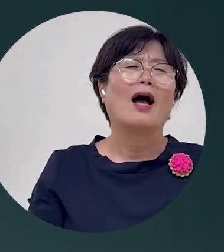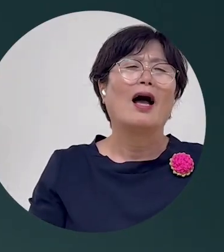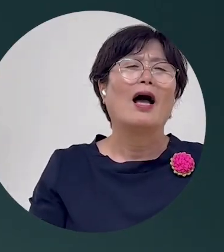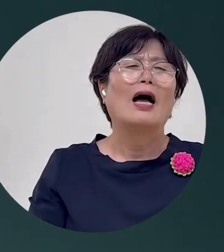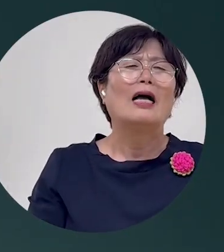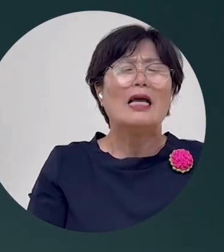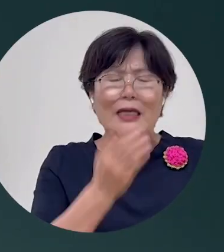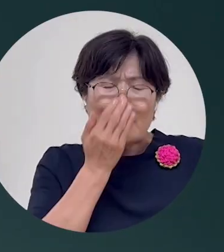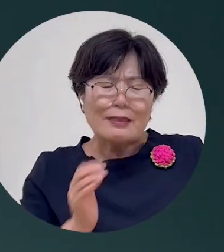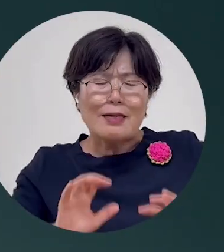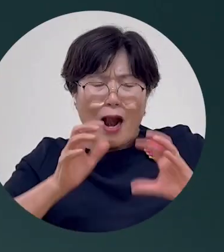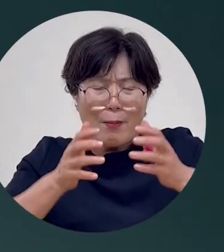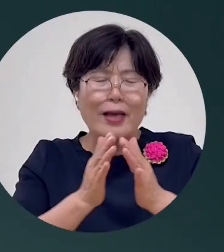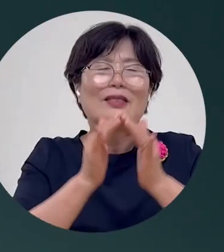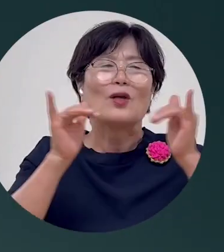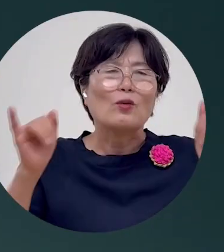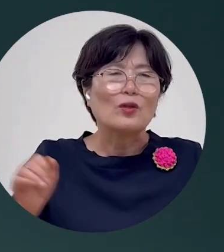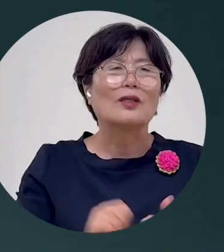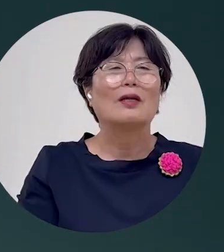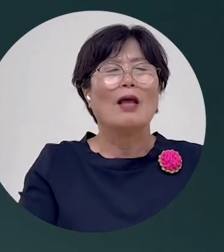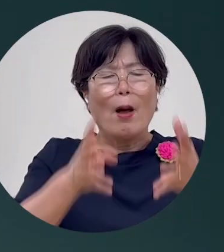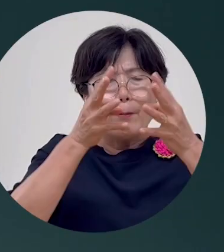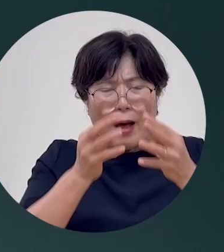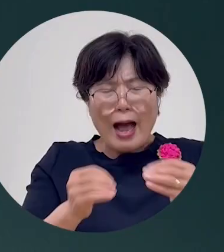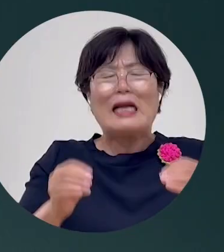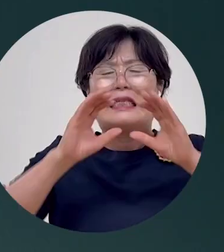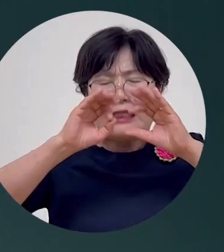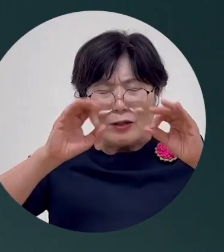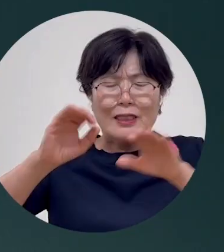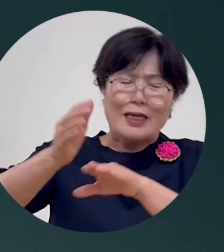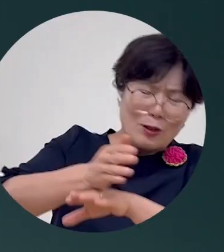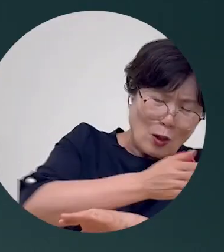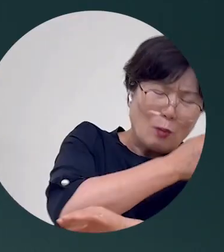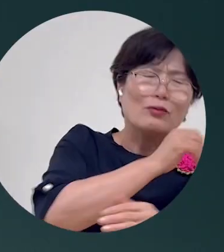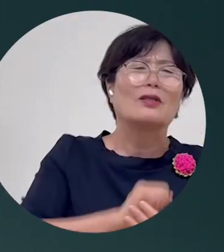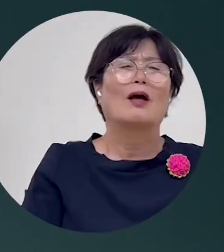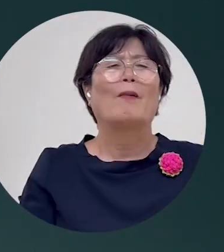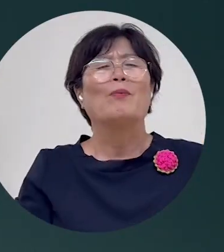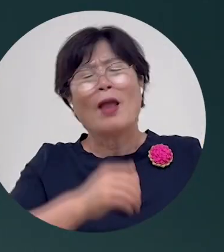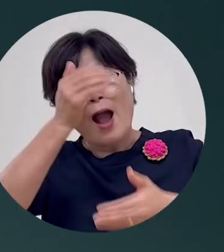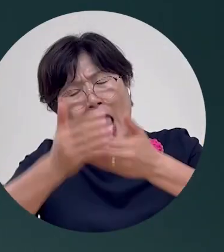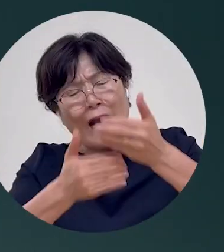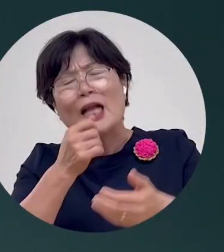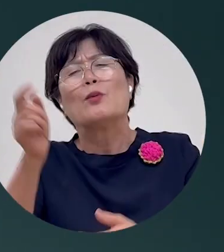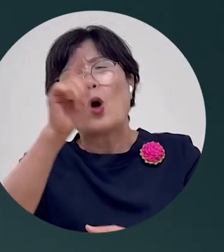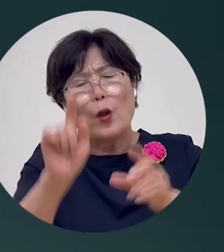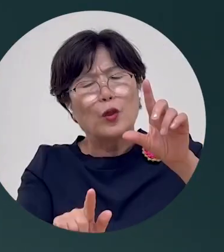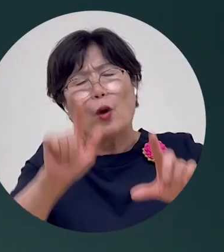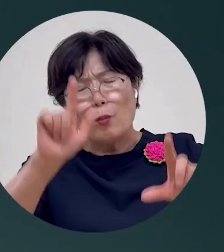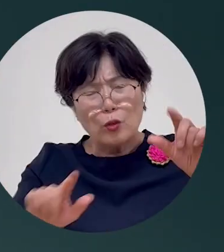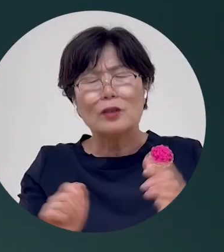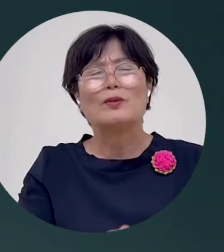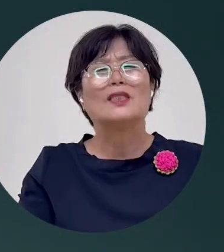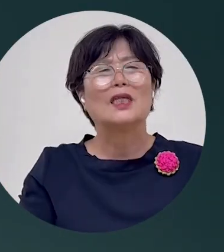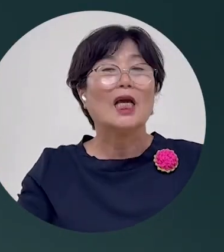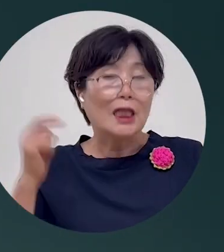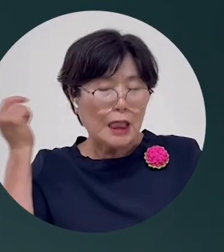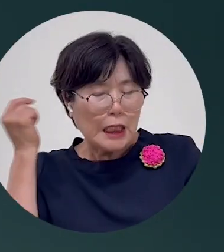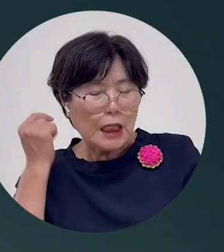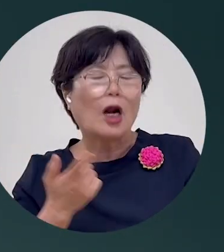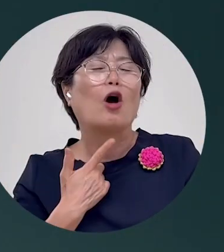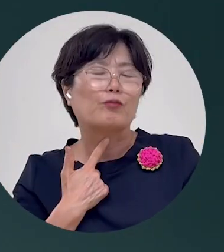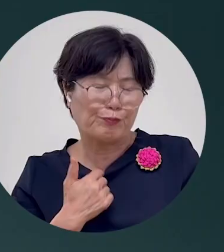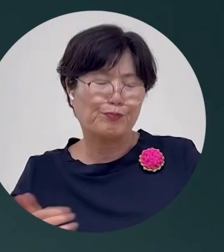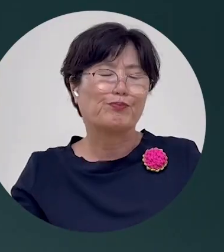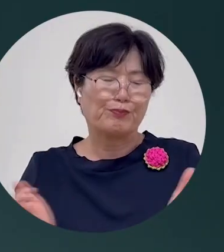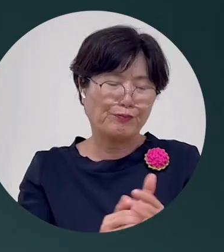자, 이스라엘 백성들이 많은 선지자들로부터 하나님이 어떤 분인지를